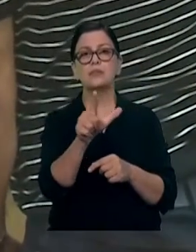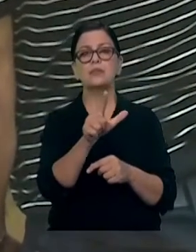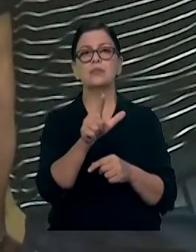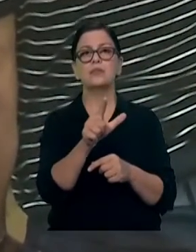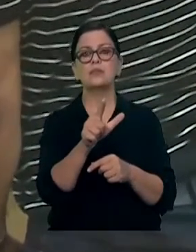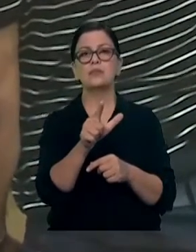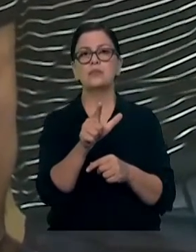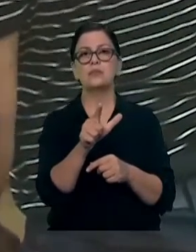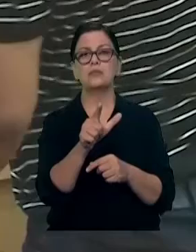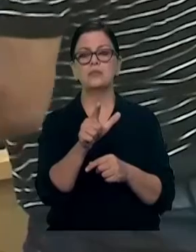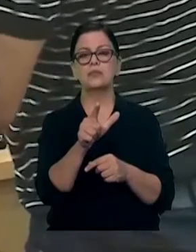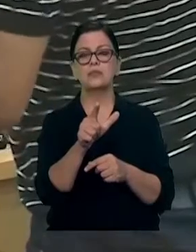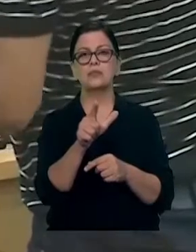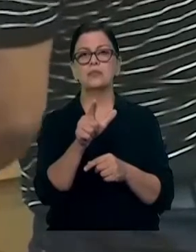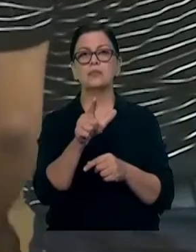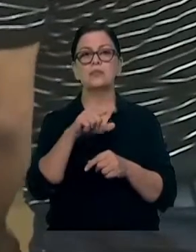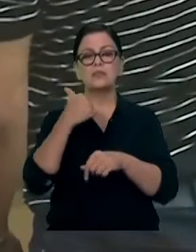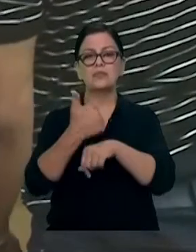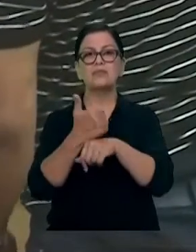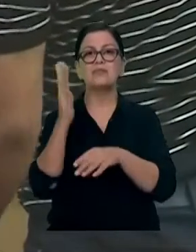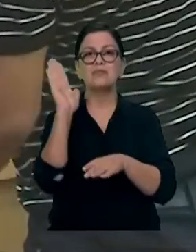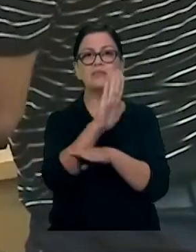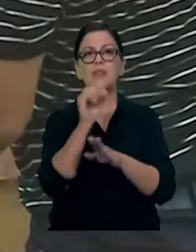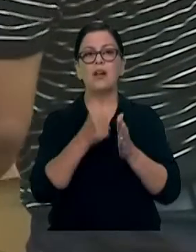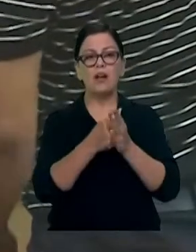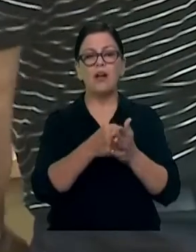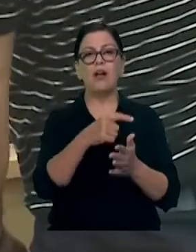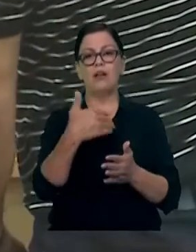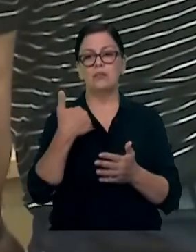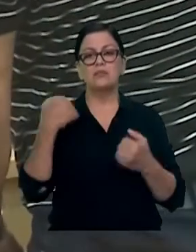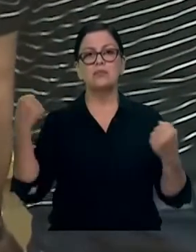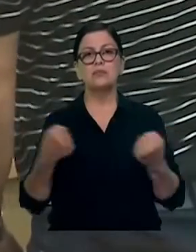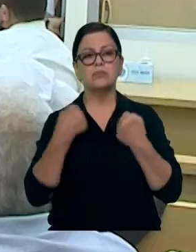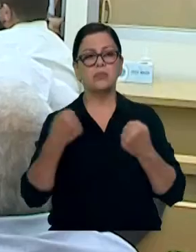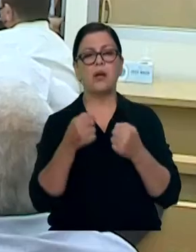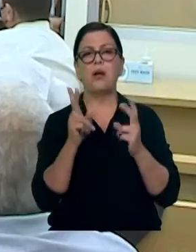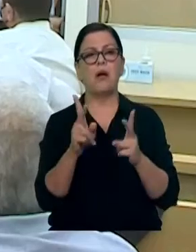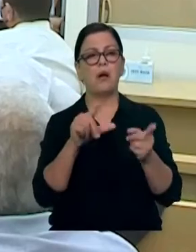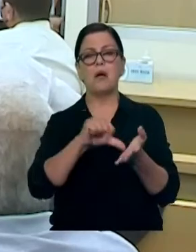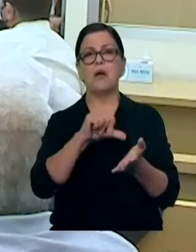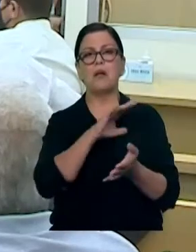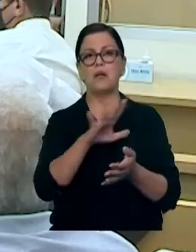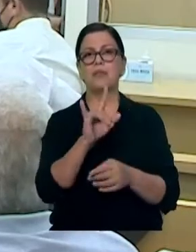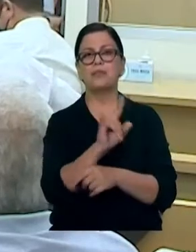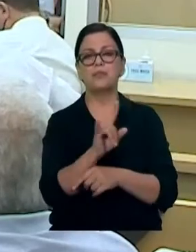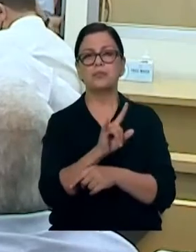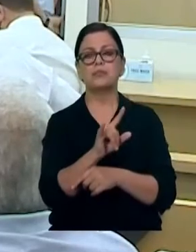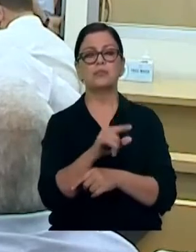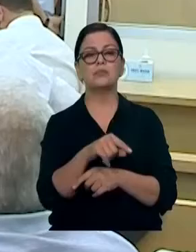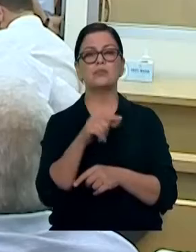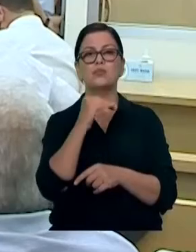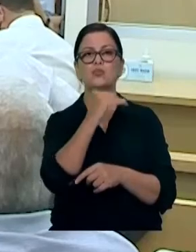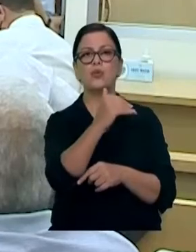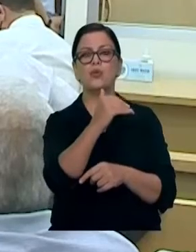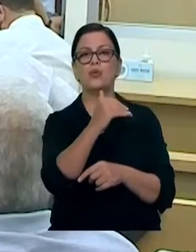qarikin göstərişində mən bağlayıblar türmədə şübhəsi. Necə olacaq ki, bunlar orada olmaz? Prosesdə sənədlərin tədqiqi məsələsi